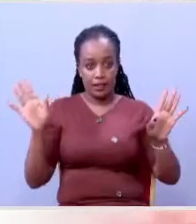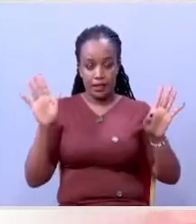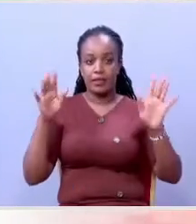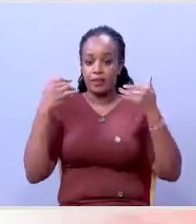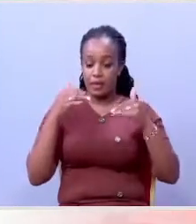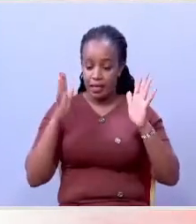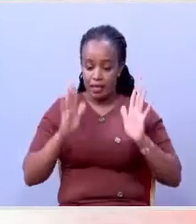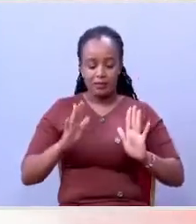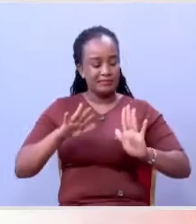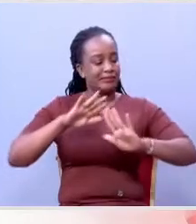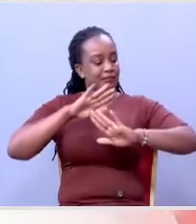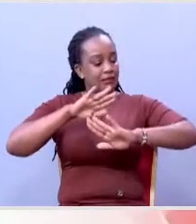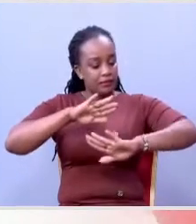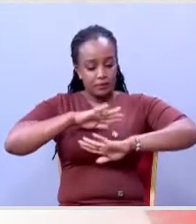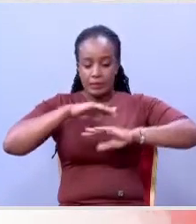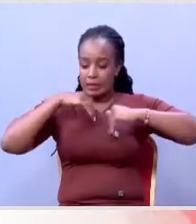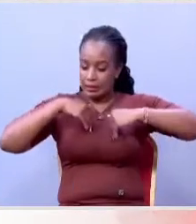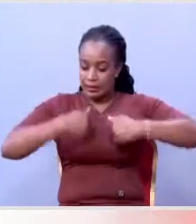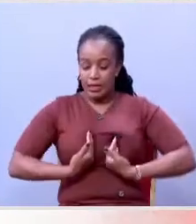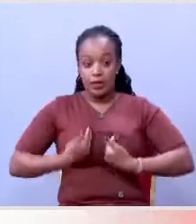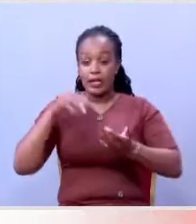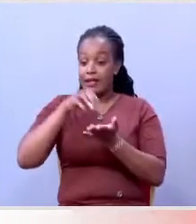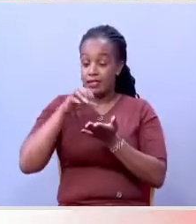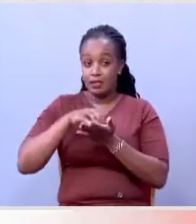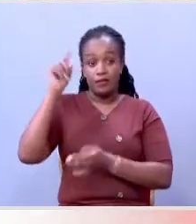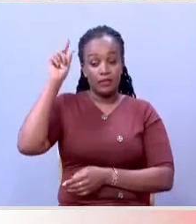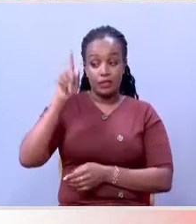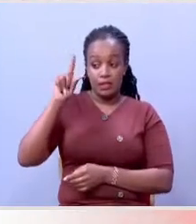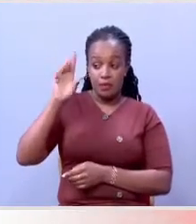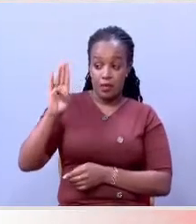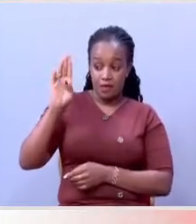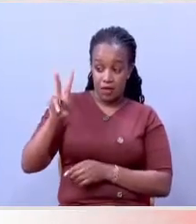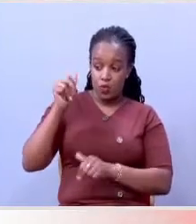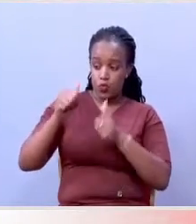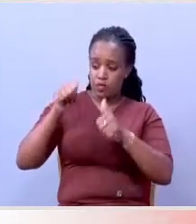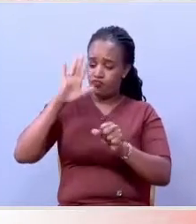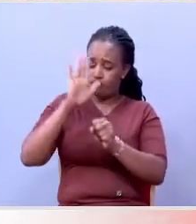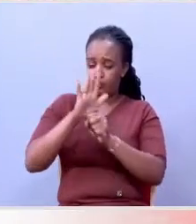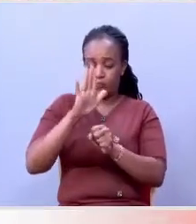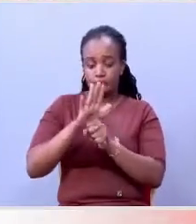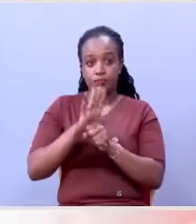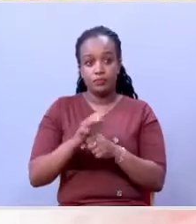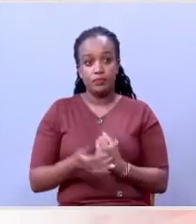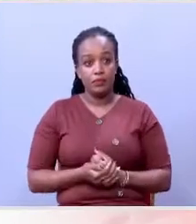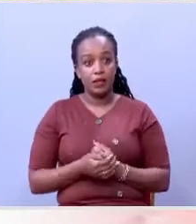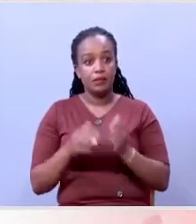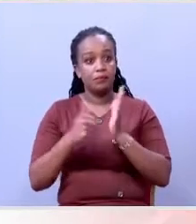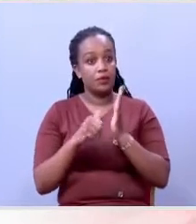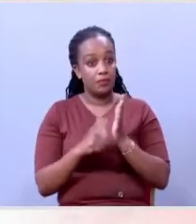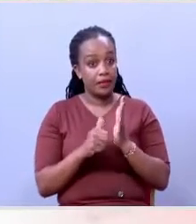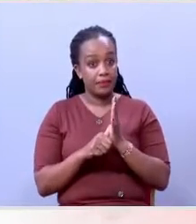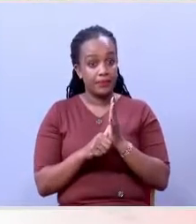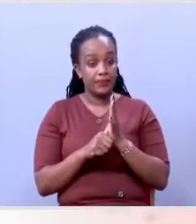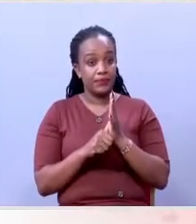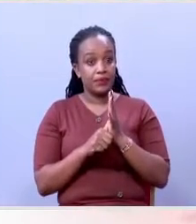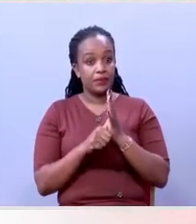is fed up with the rising cases of GBV that have now taken a toll on the country's rising stars. Hii ni shida ambayo si